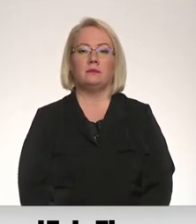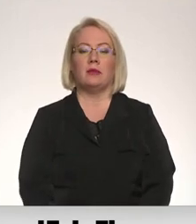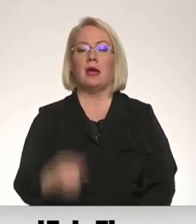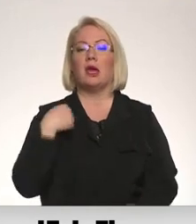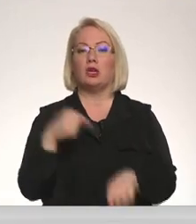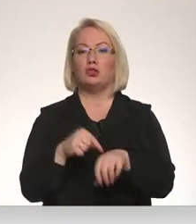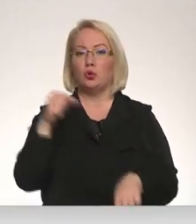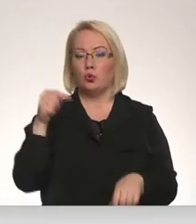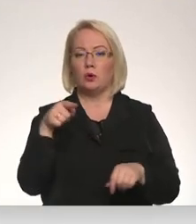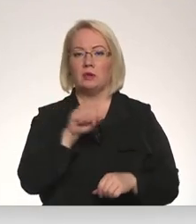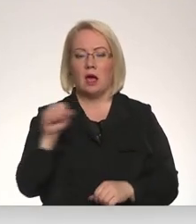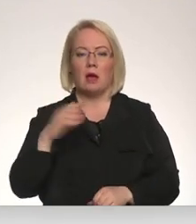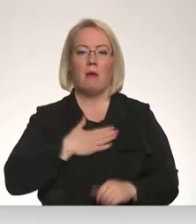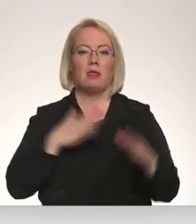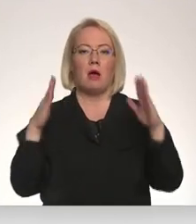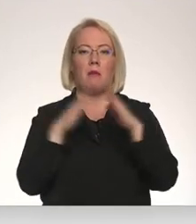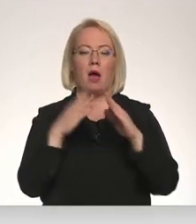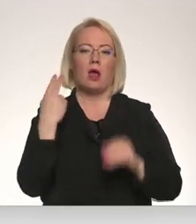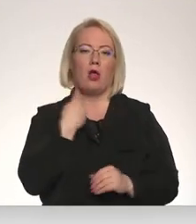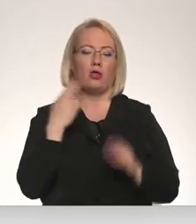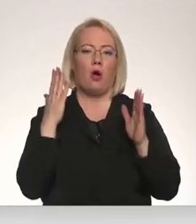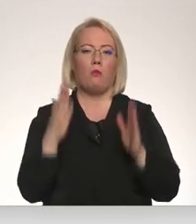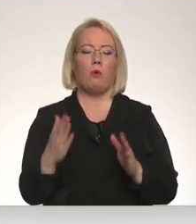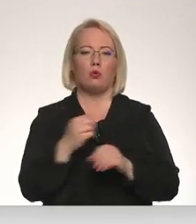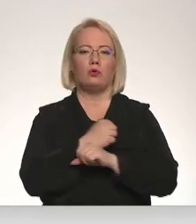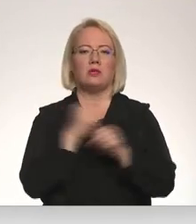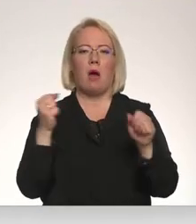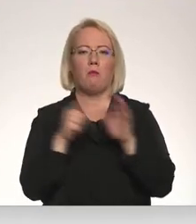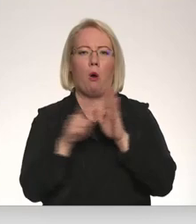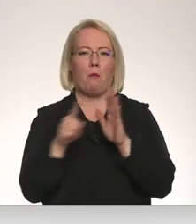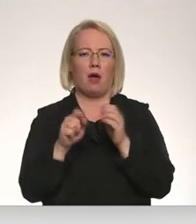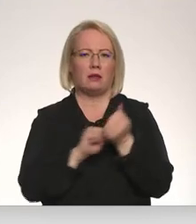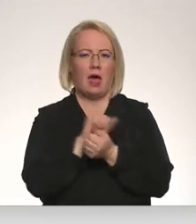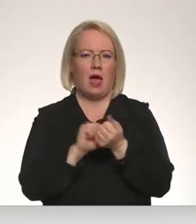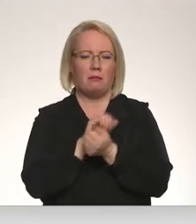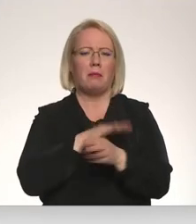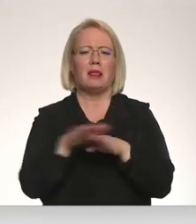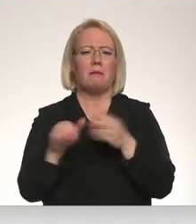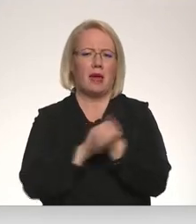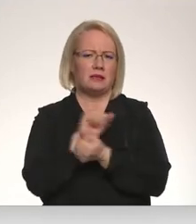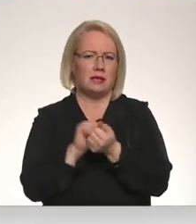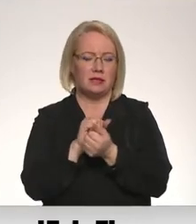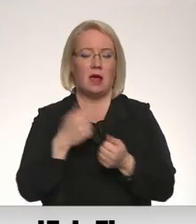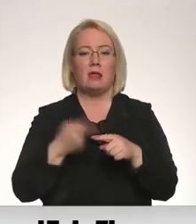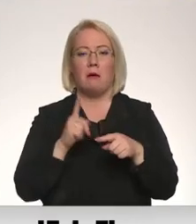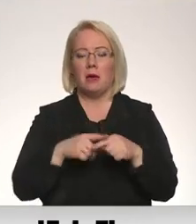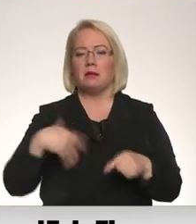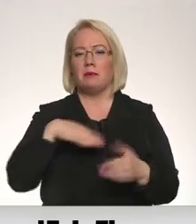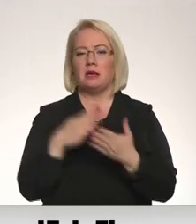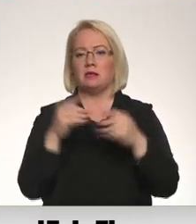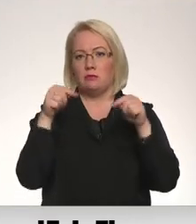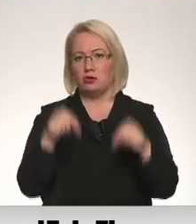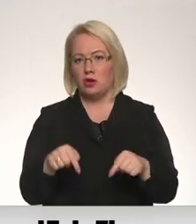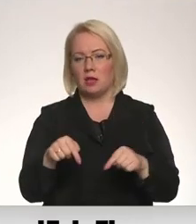Es jūtos tā, it kā mana māja Londonā būtu sabombardēta, pilnībā iznīcināta. Tādēļ mēs esam šeit,